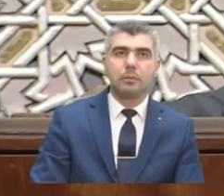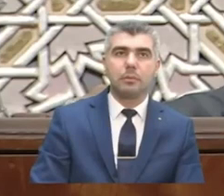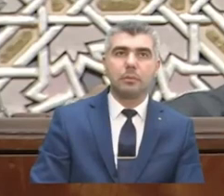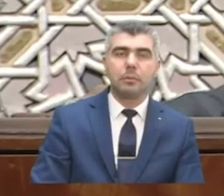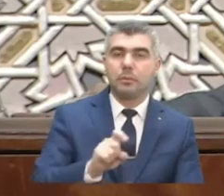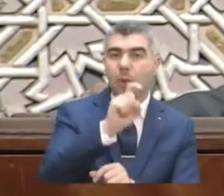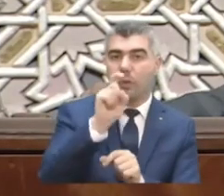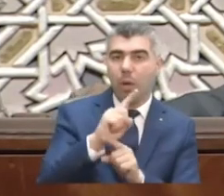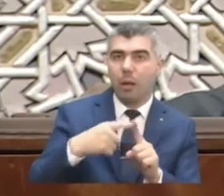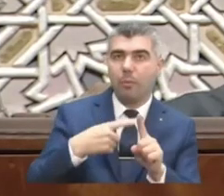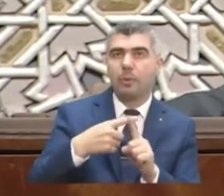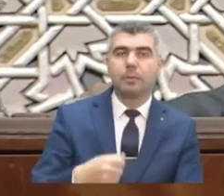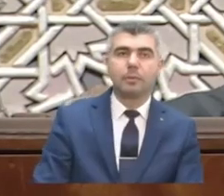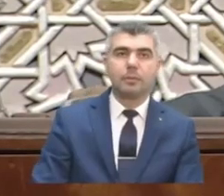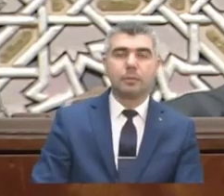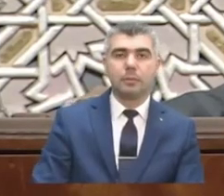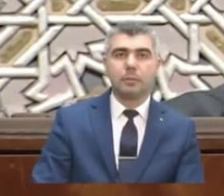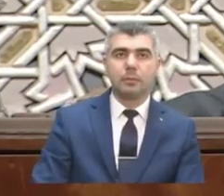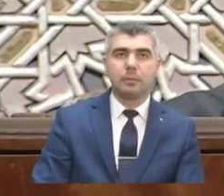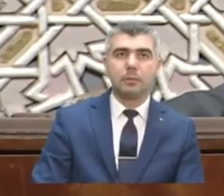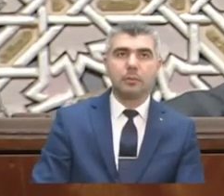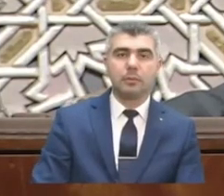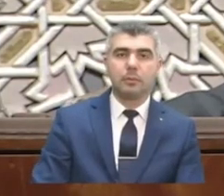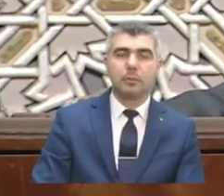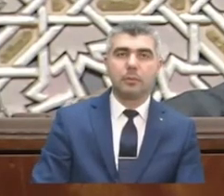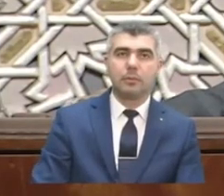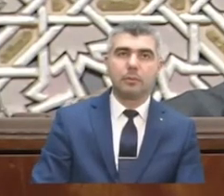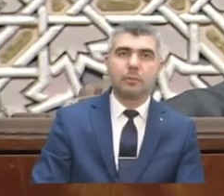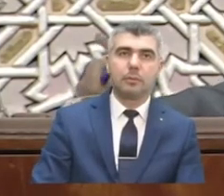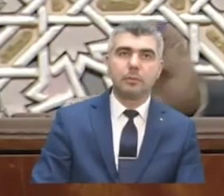كان هناك تعقيب إضافي آخر؟